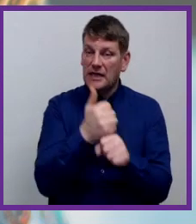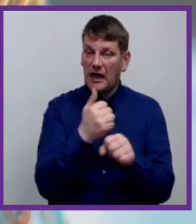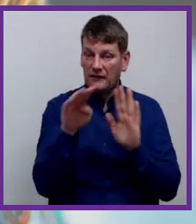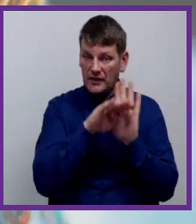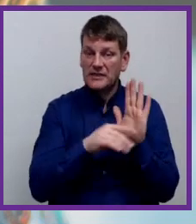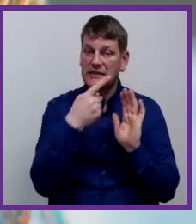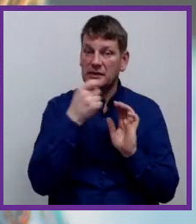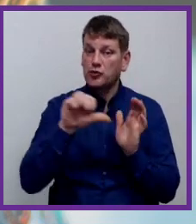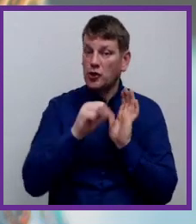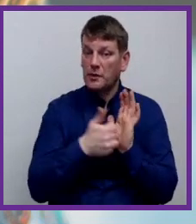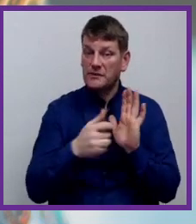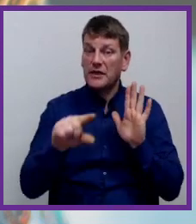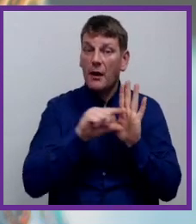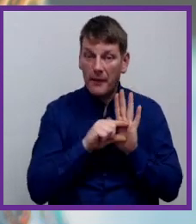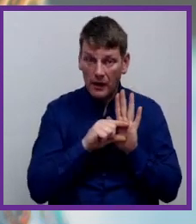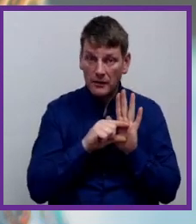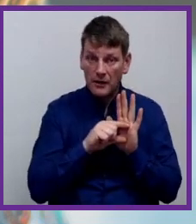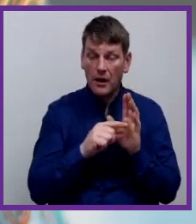116. Pantā, un